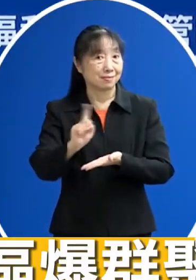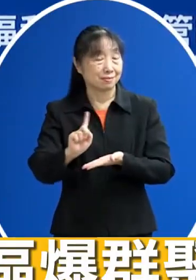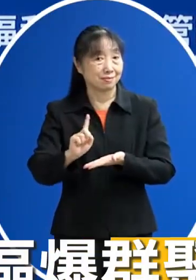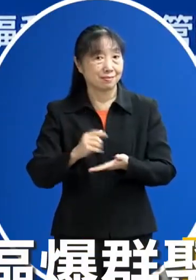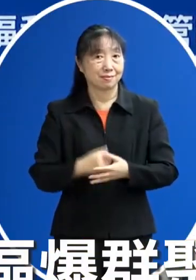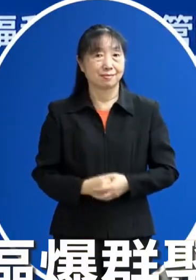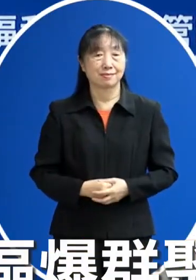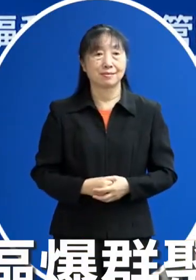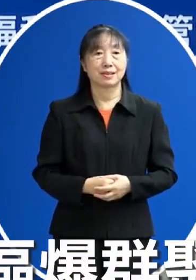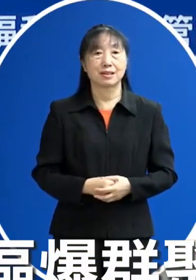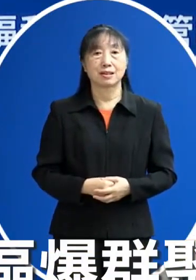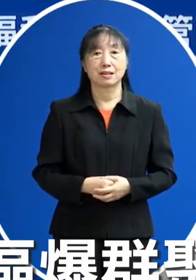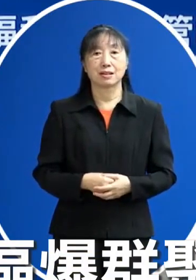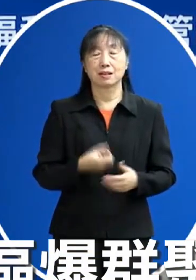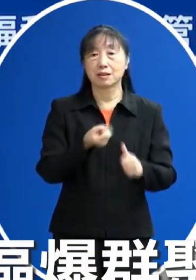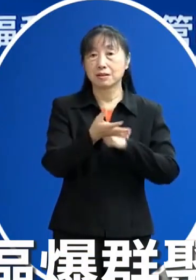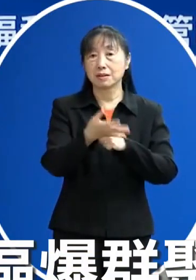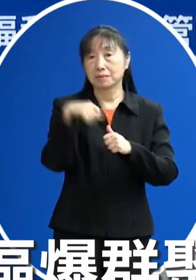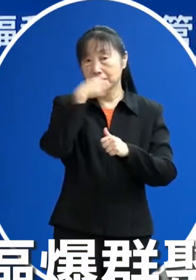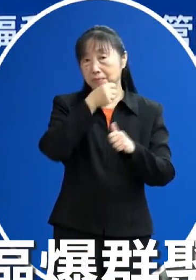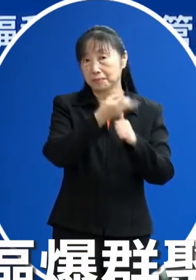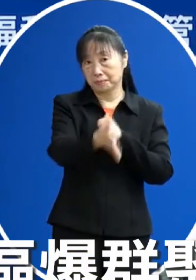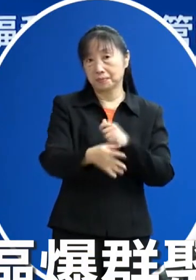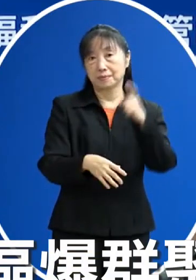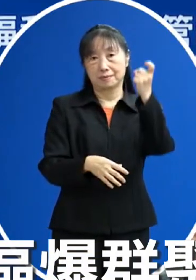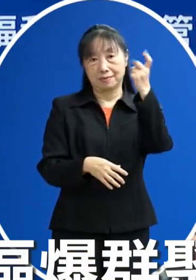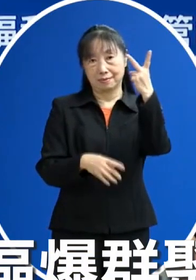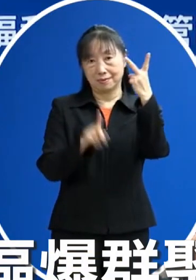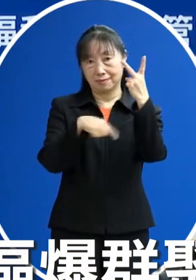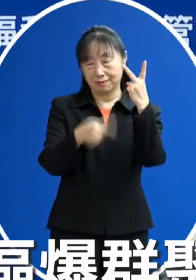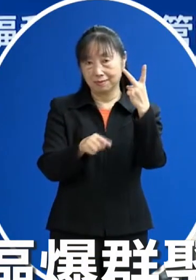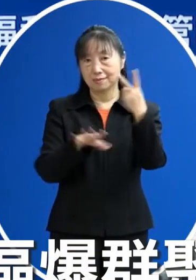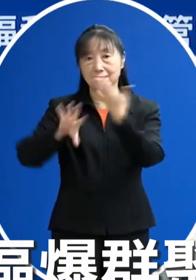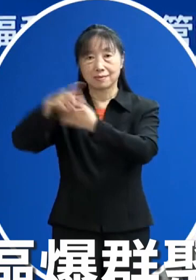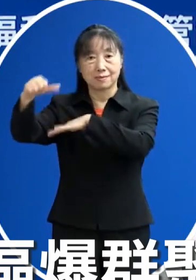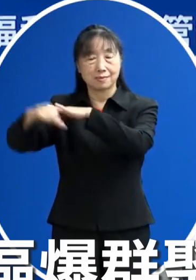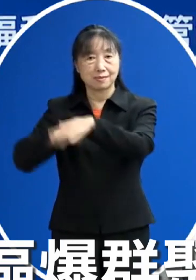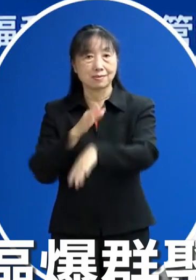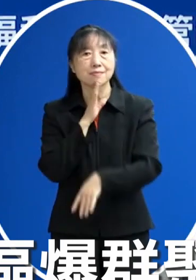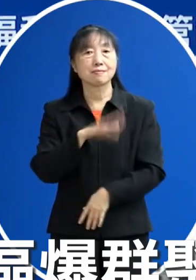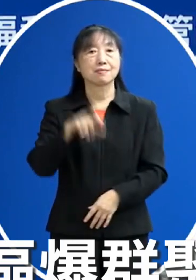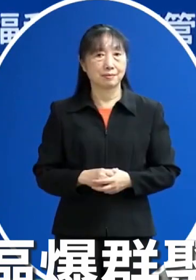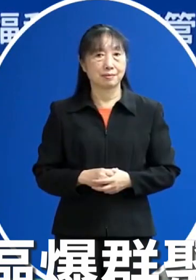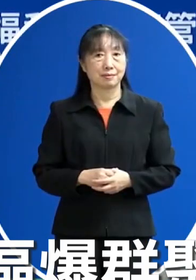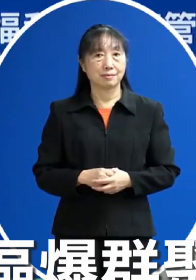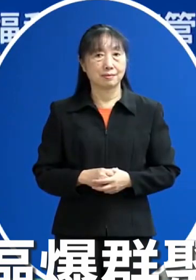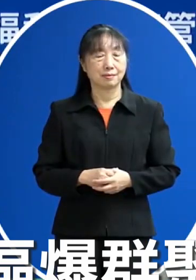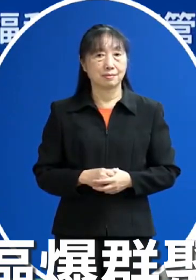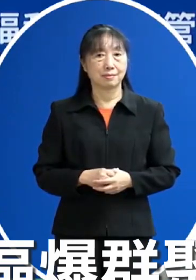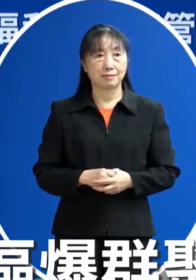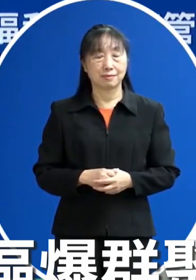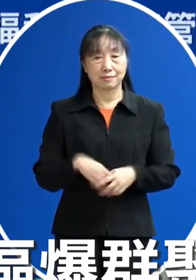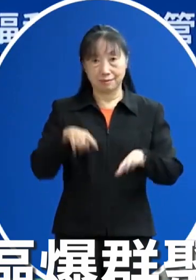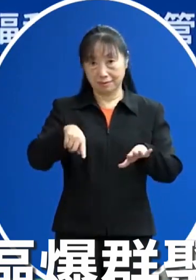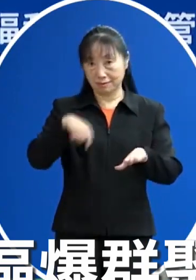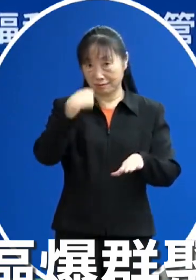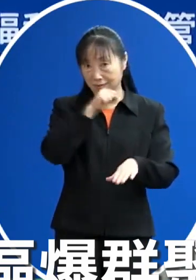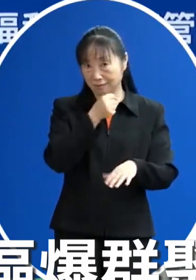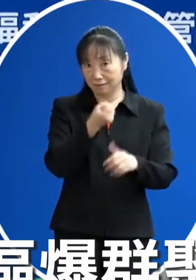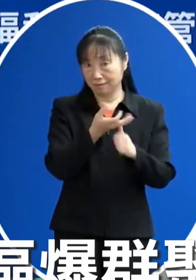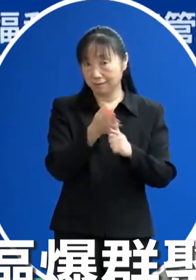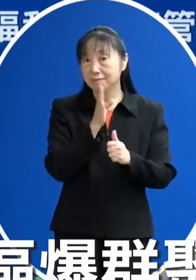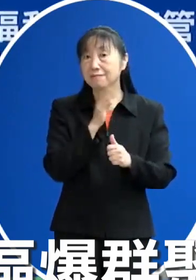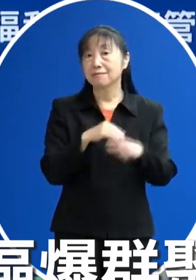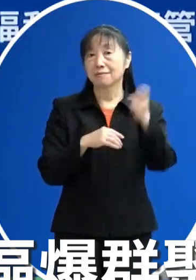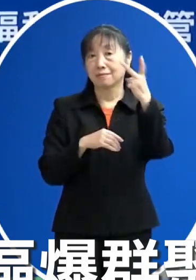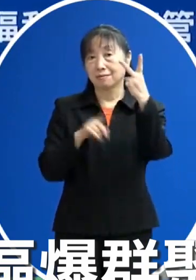现在报告的确定病例有本土病例有12例，那境外移入的有58例。那本土的案例哈，